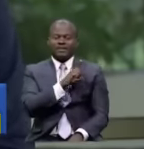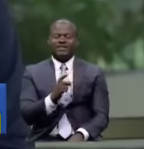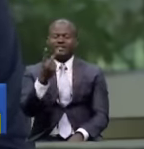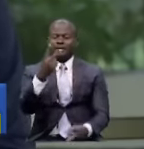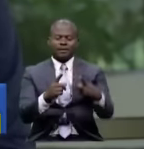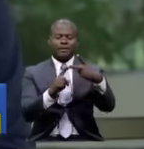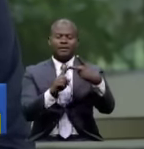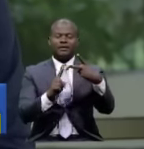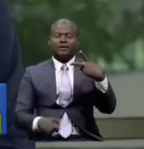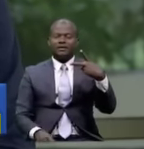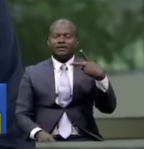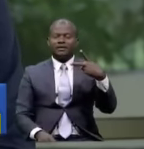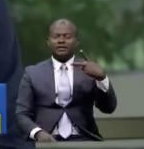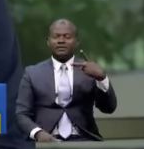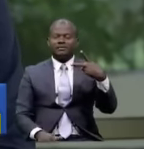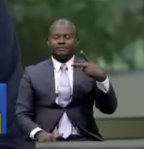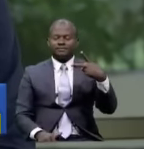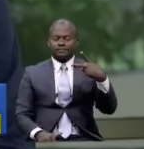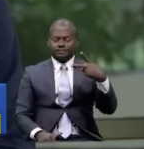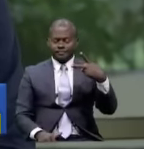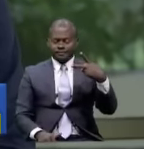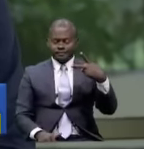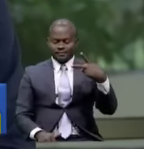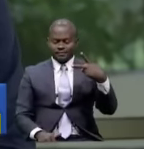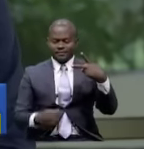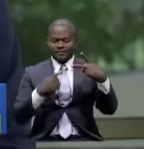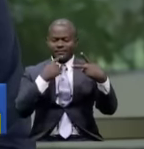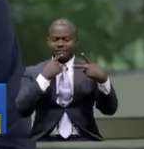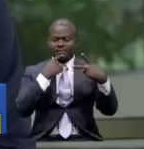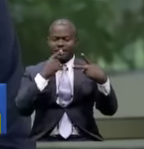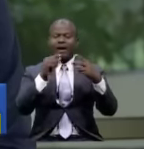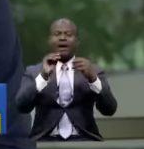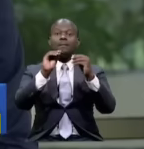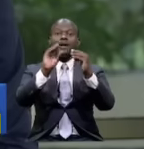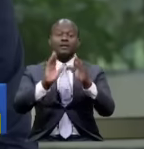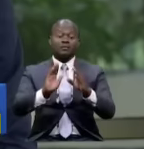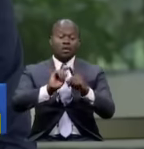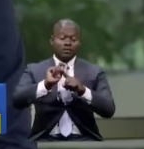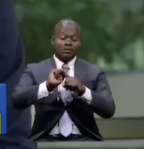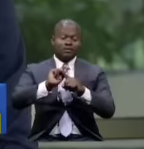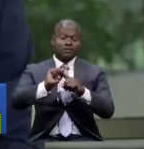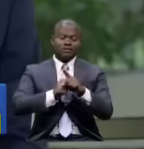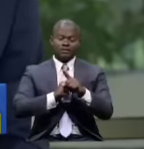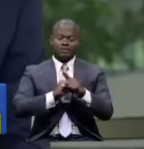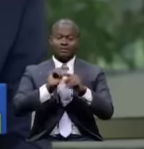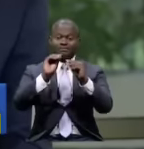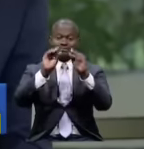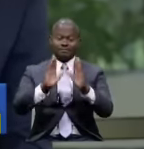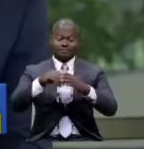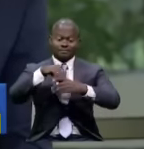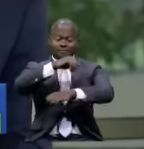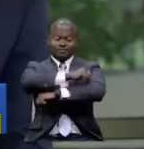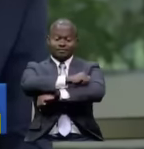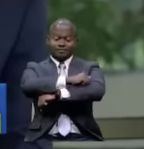n'abarezi abarezi nkabumvuga abarimu bo mu ishuri isanzwe cyangwa abarezi na kuvuga